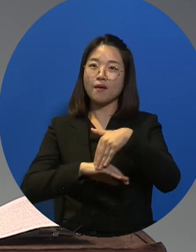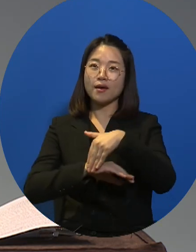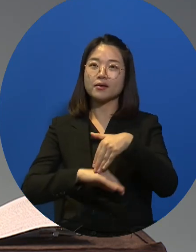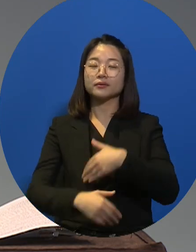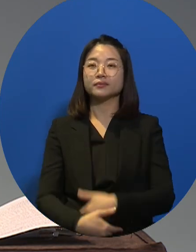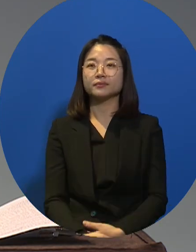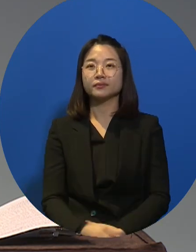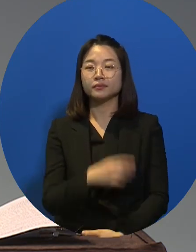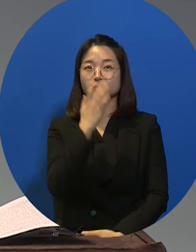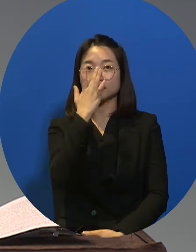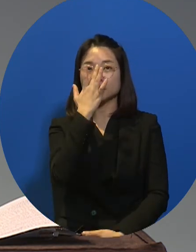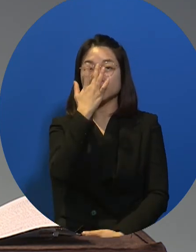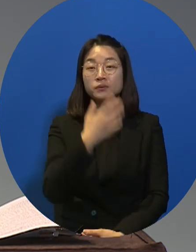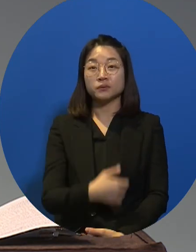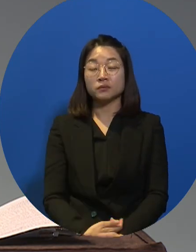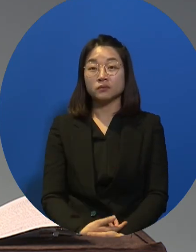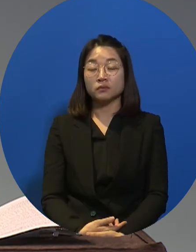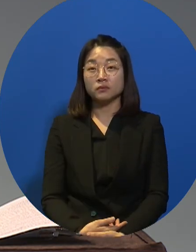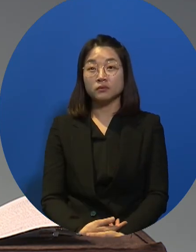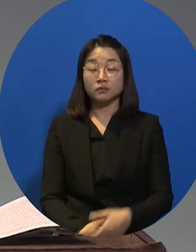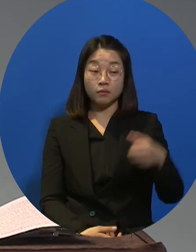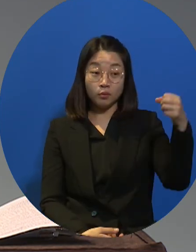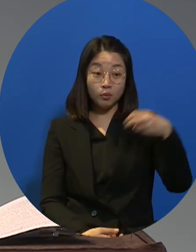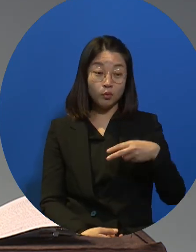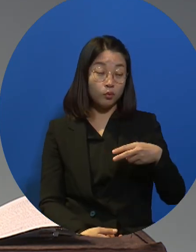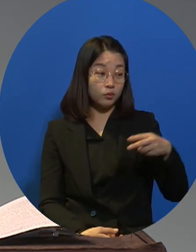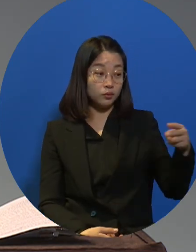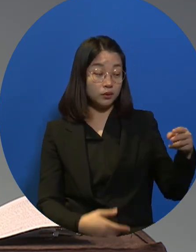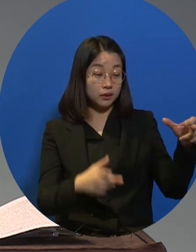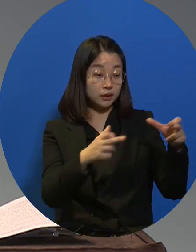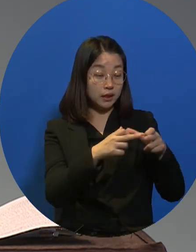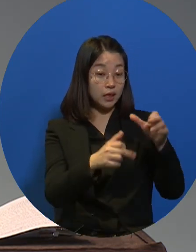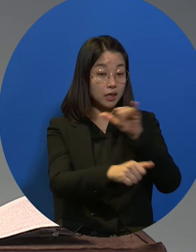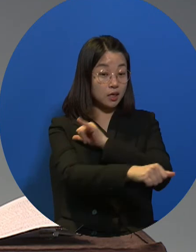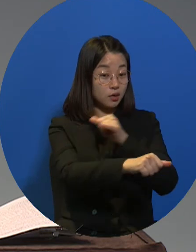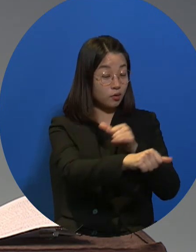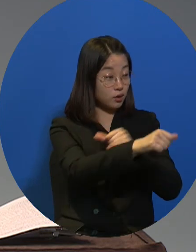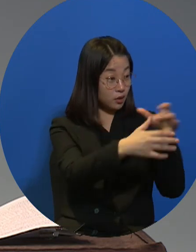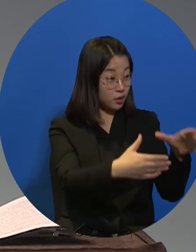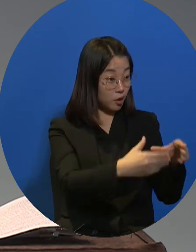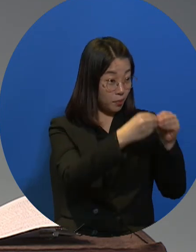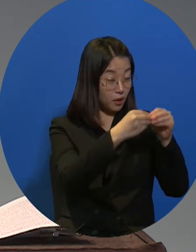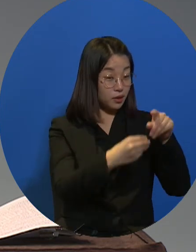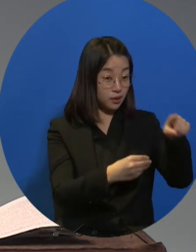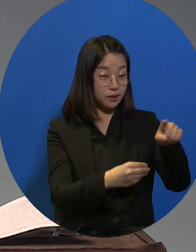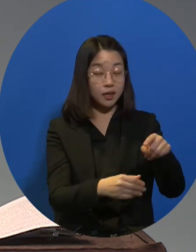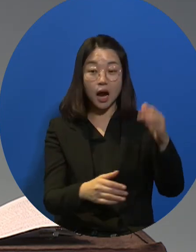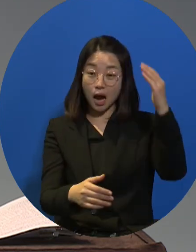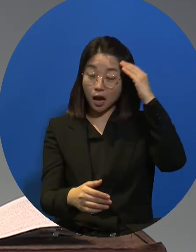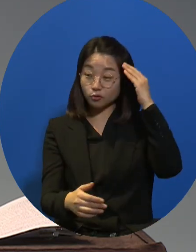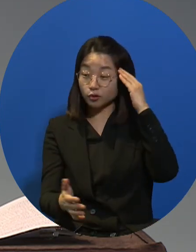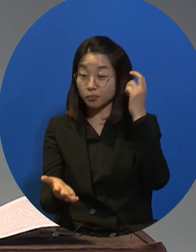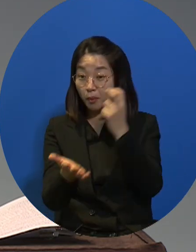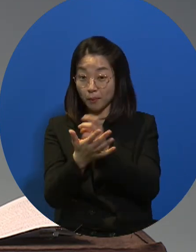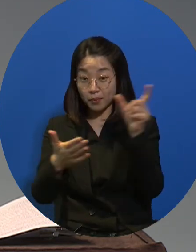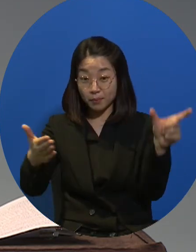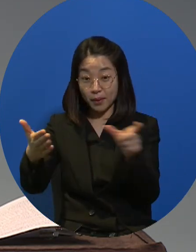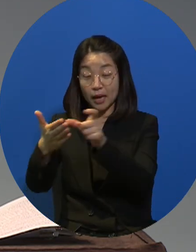예정이고요. 그리고 선택의정서가 비준이 잘 되고 마무리가 잘 돼서 이제